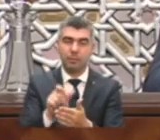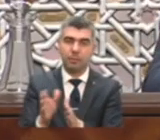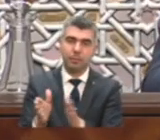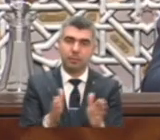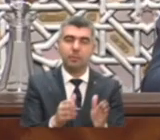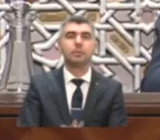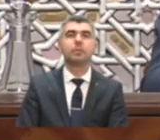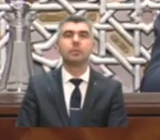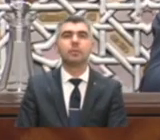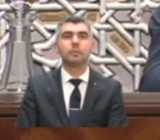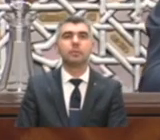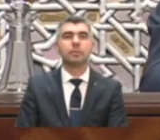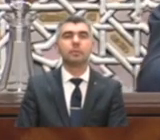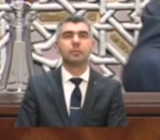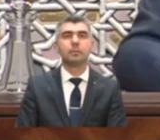النائبة المحترمة.